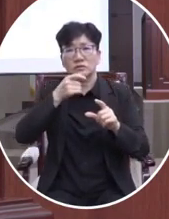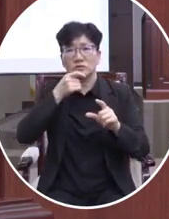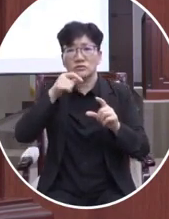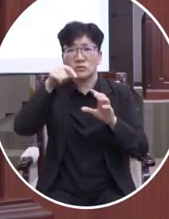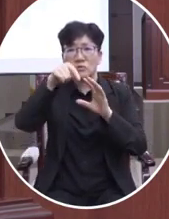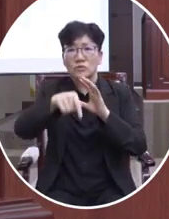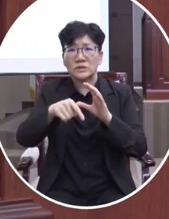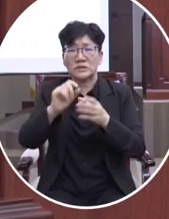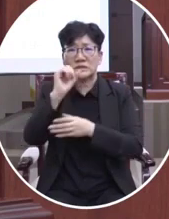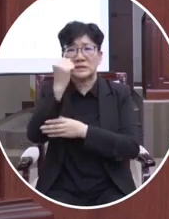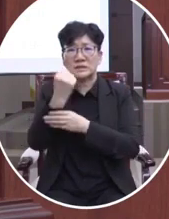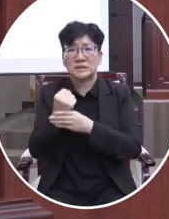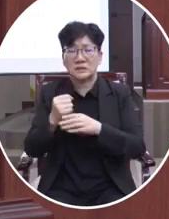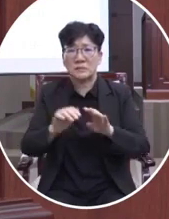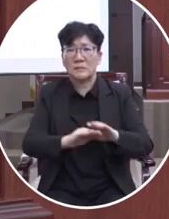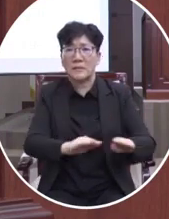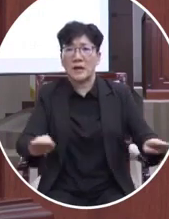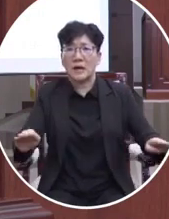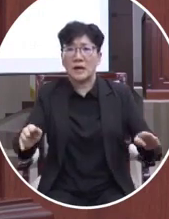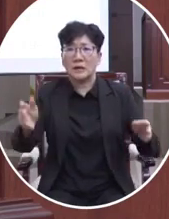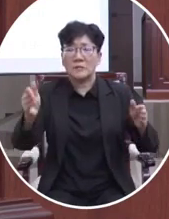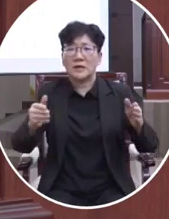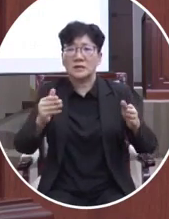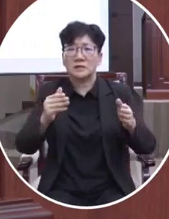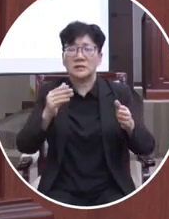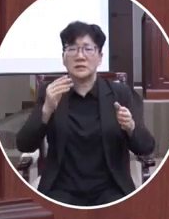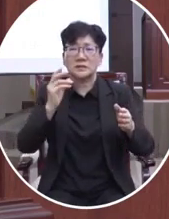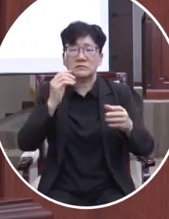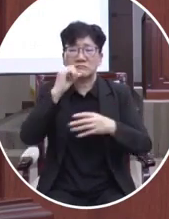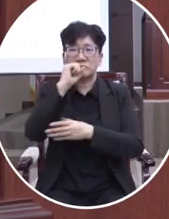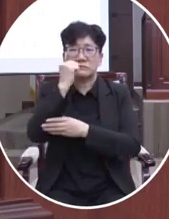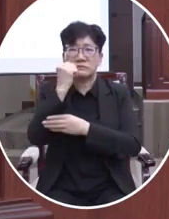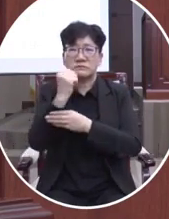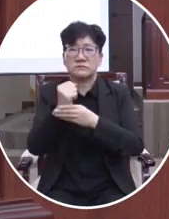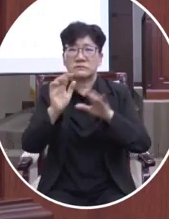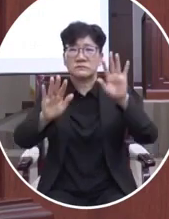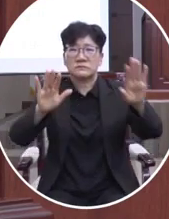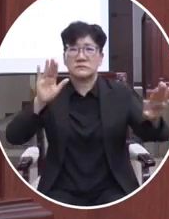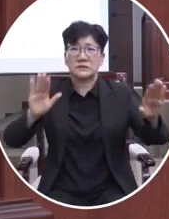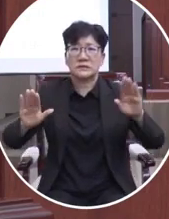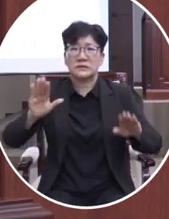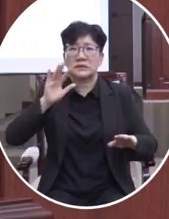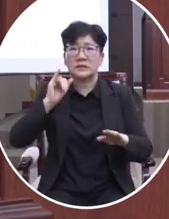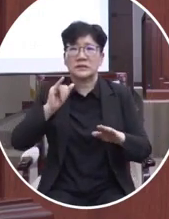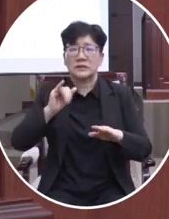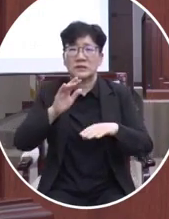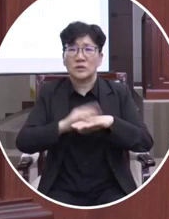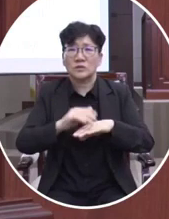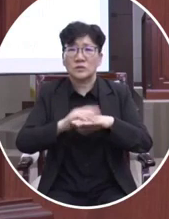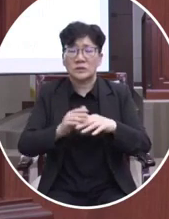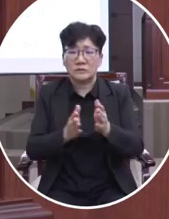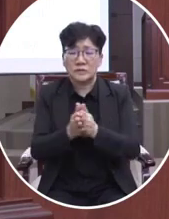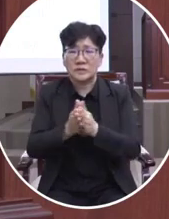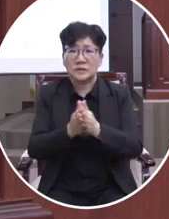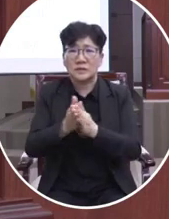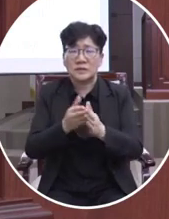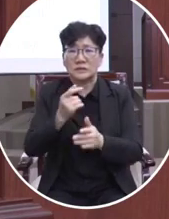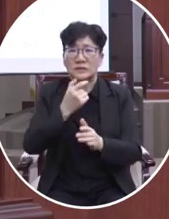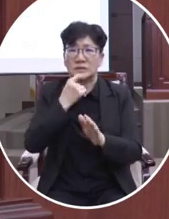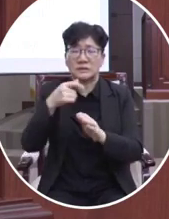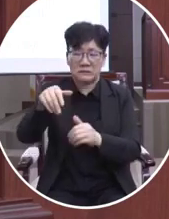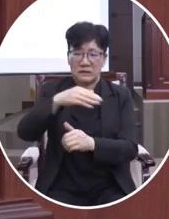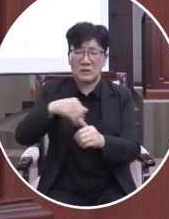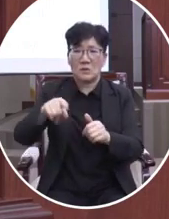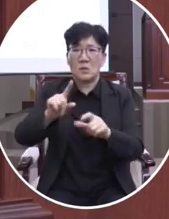다 녹슬었고 바닥과 벽에는 곰팡이가 덕지덕지 붙어 있습니다 손주차 씻고 싶지 않은